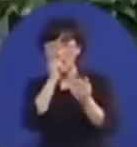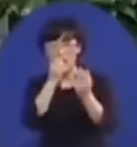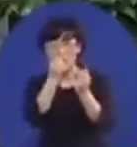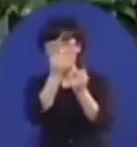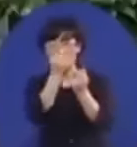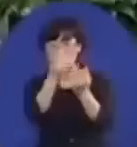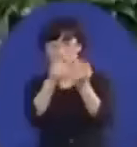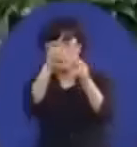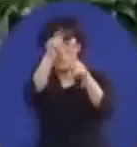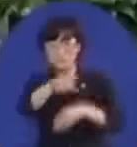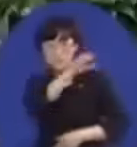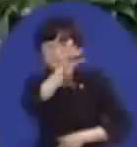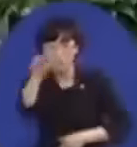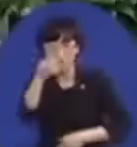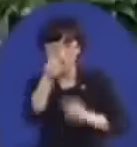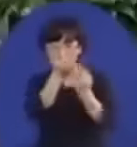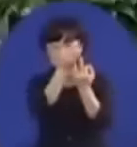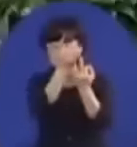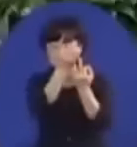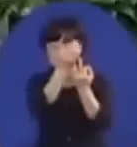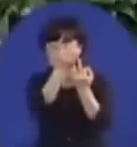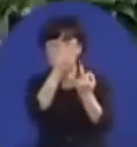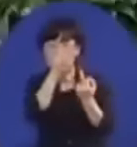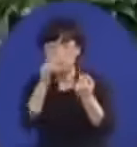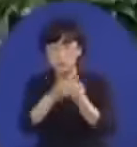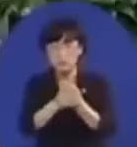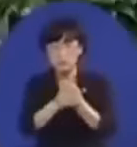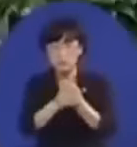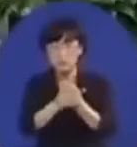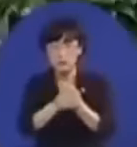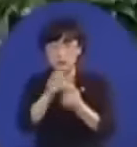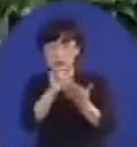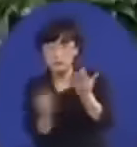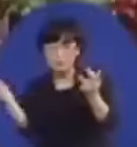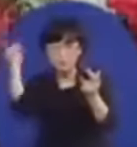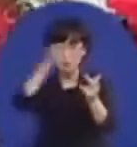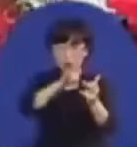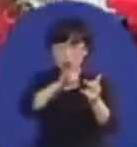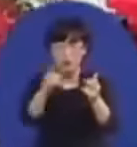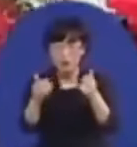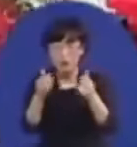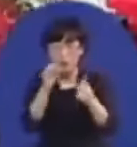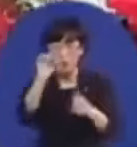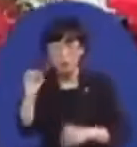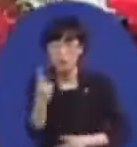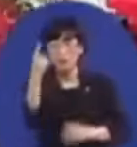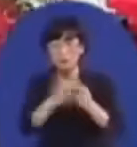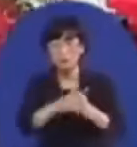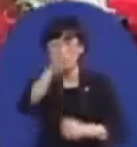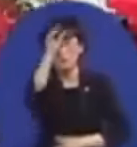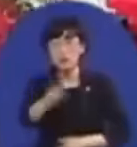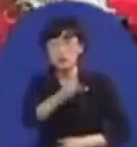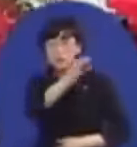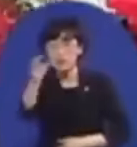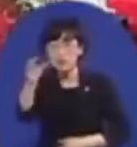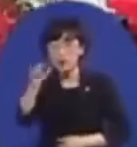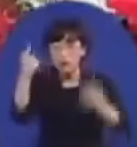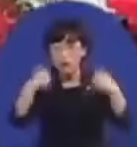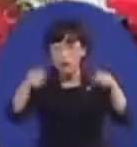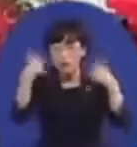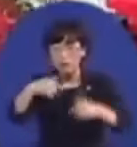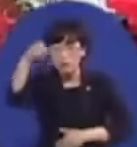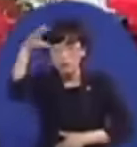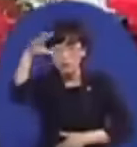있었습니다. 당시 AP 통신은 사고의 원인으로 교회의 철제 십자가에는 늘 불이 켜져 있었는데